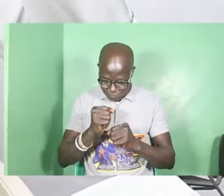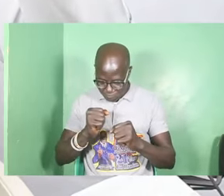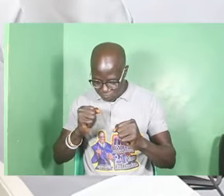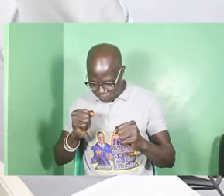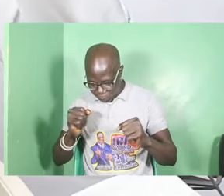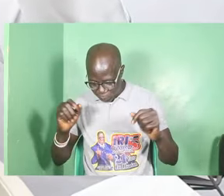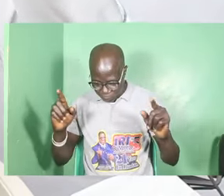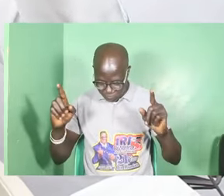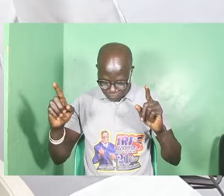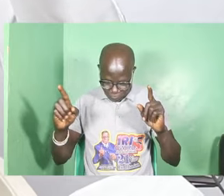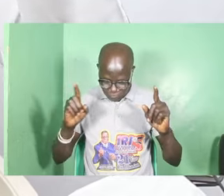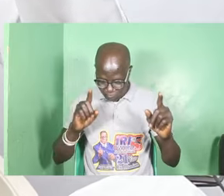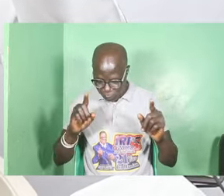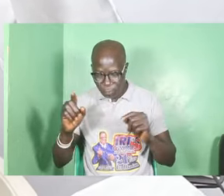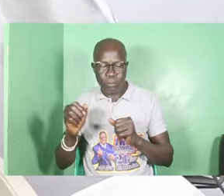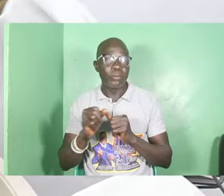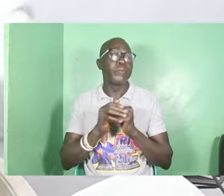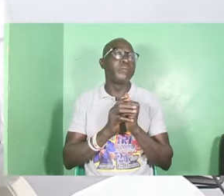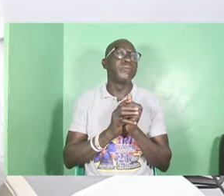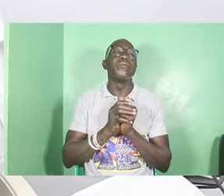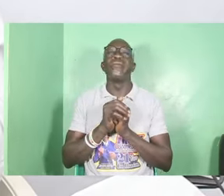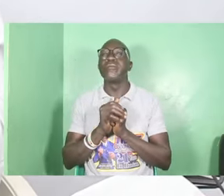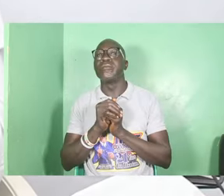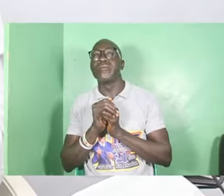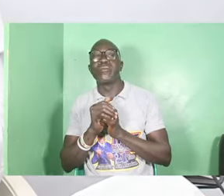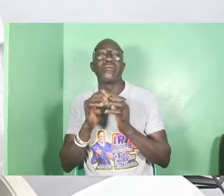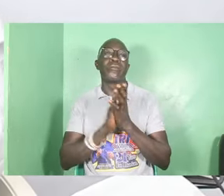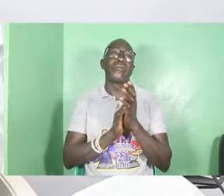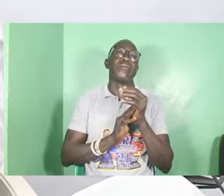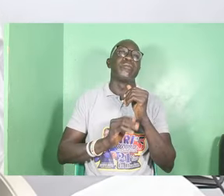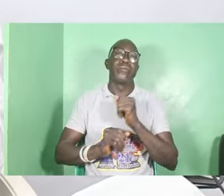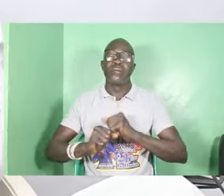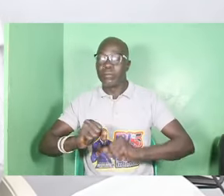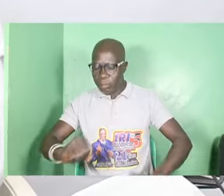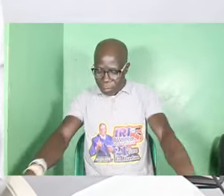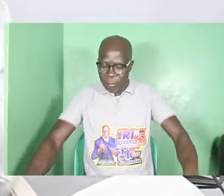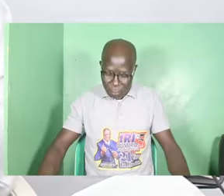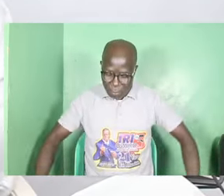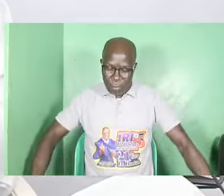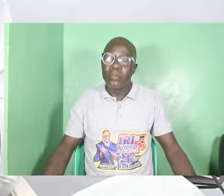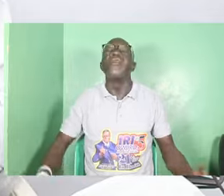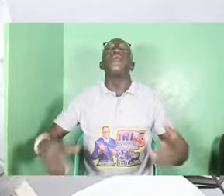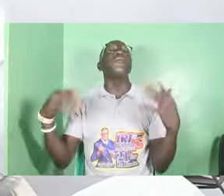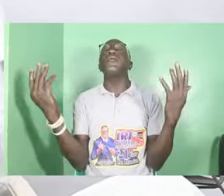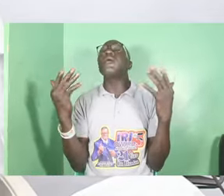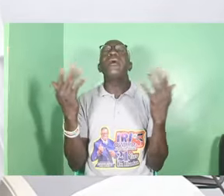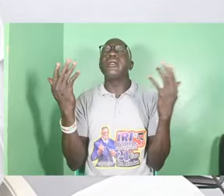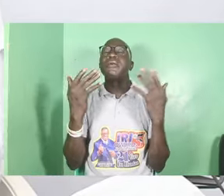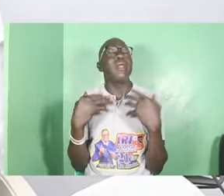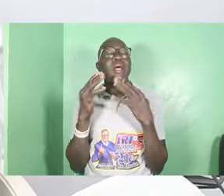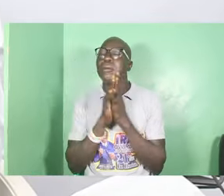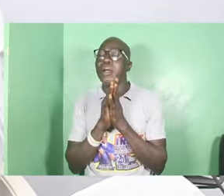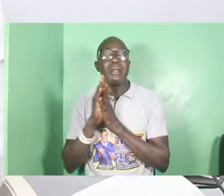anu mo ri gba o mi olohun isogo anu mo ri gba o mi olohun isogo mi o